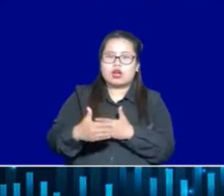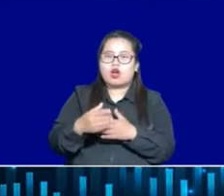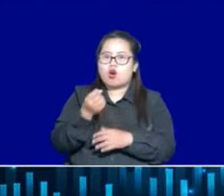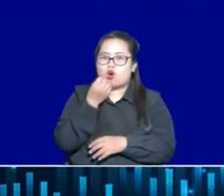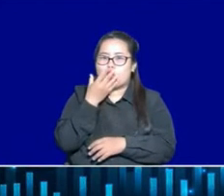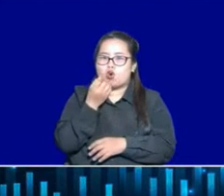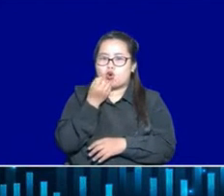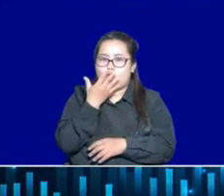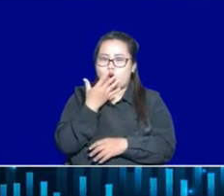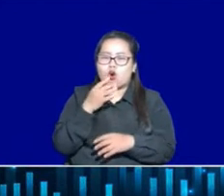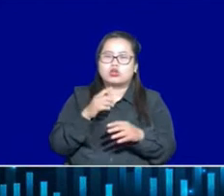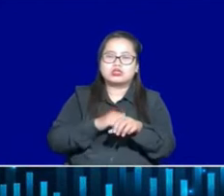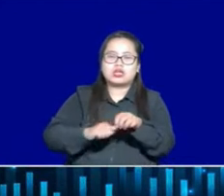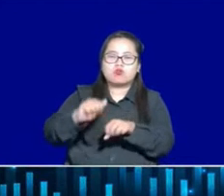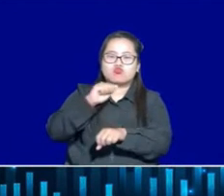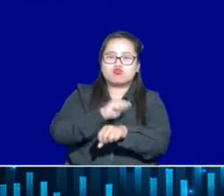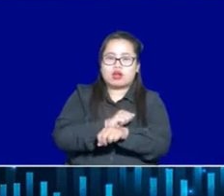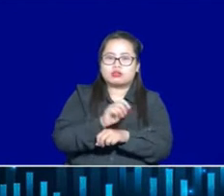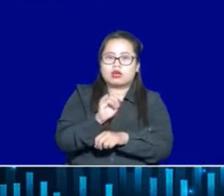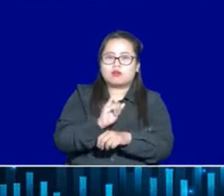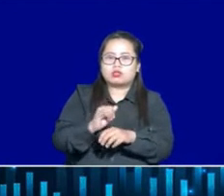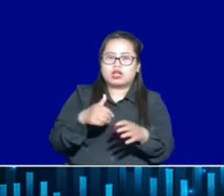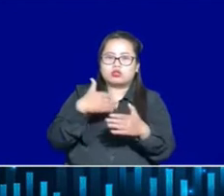lalu Singapura dan Indonesia.